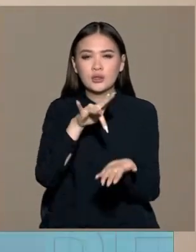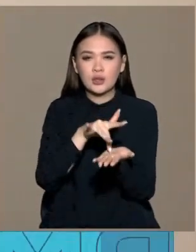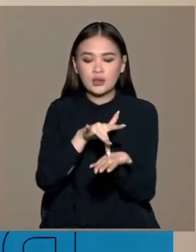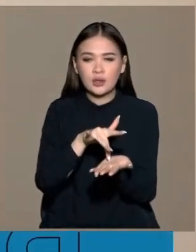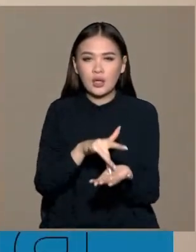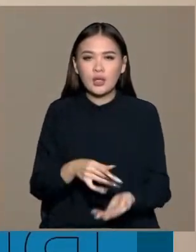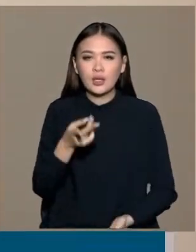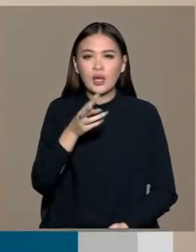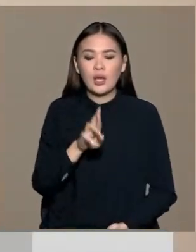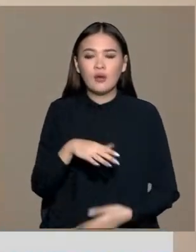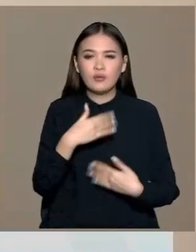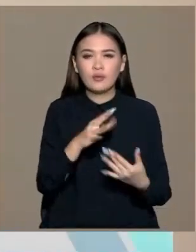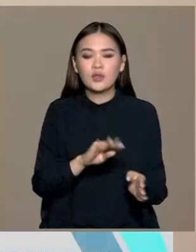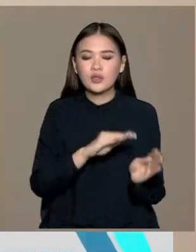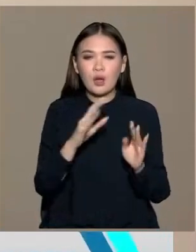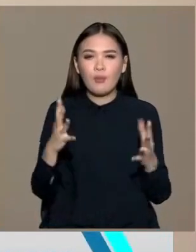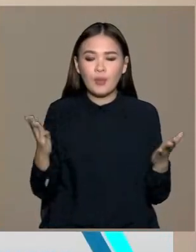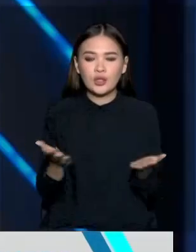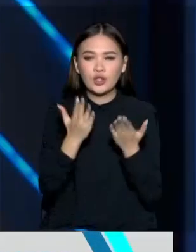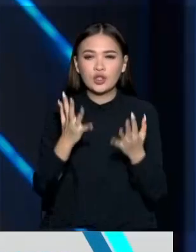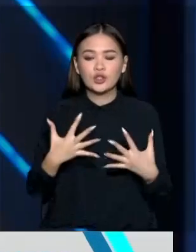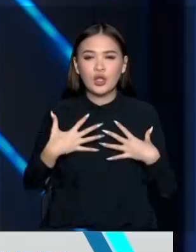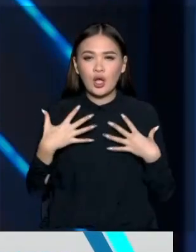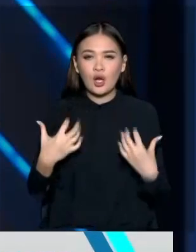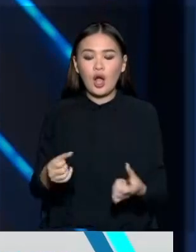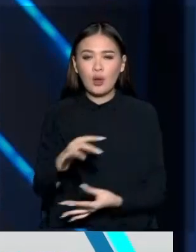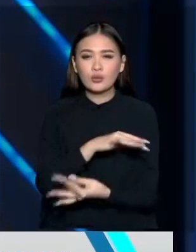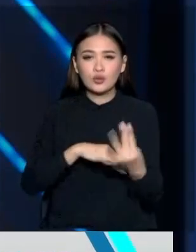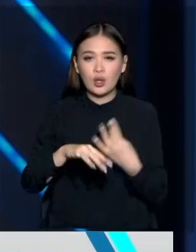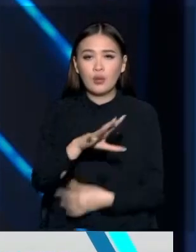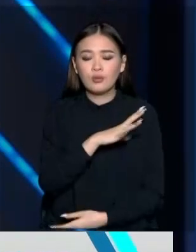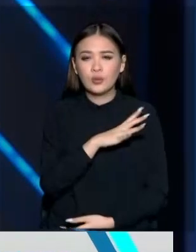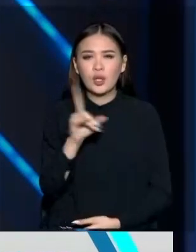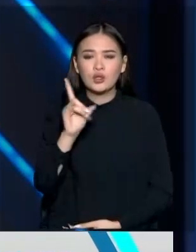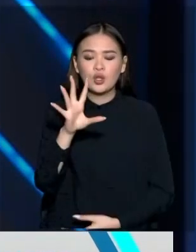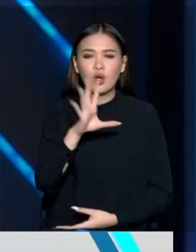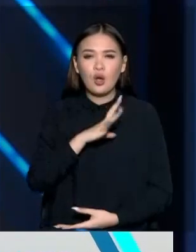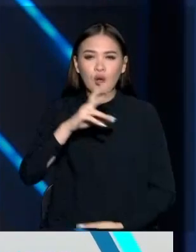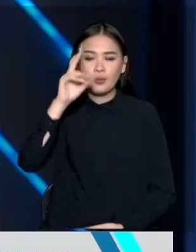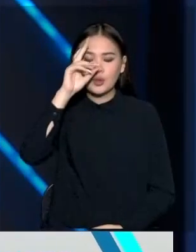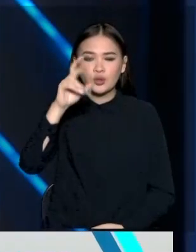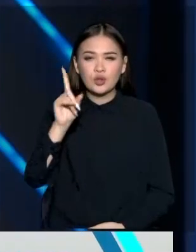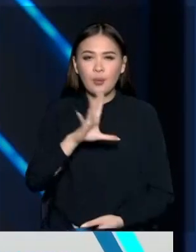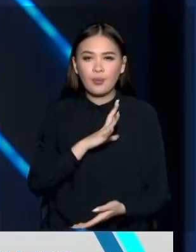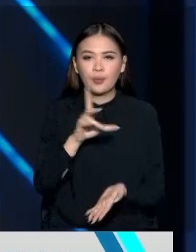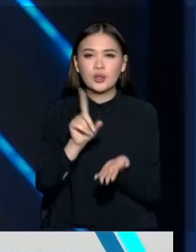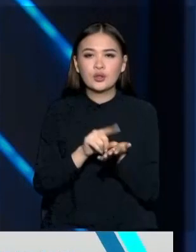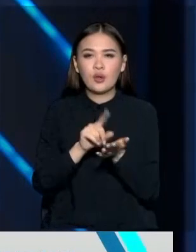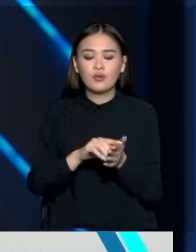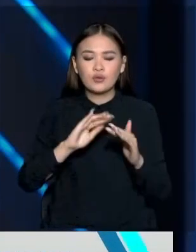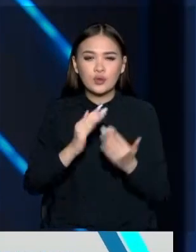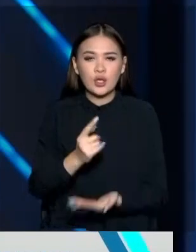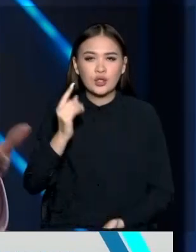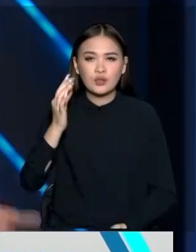для восстановления и поддержки здоровья наших граждан обсуждался ли в правительстве вопрос снижения пенсионного возраста